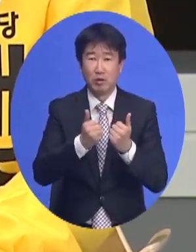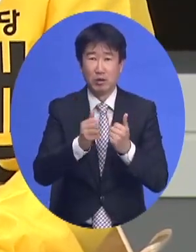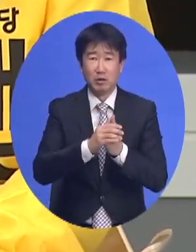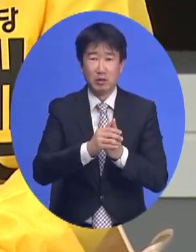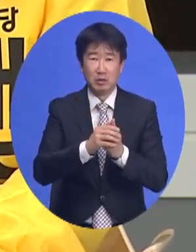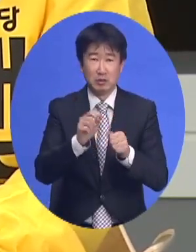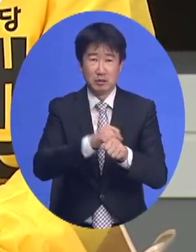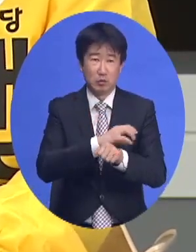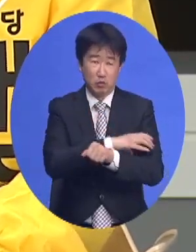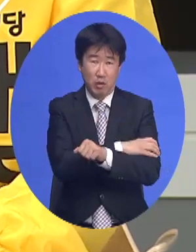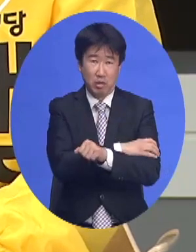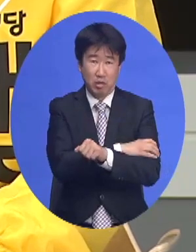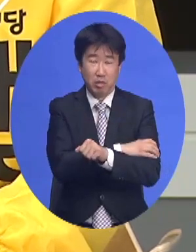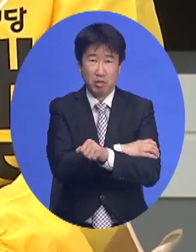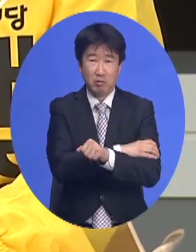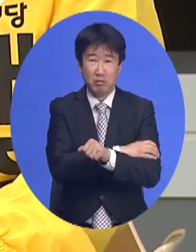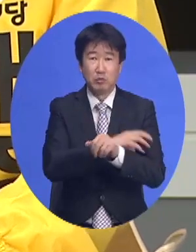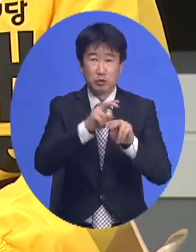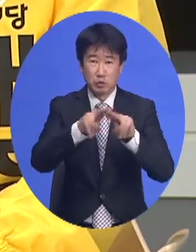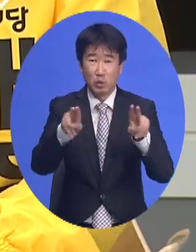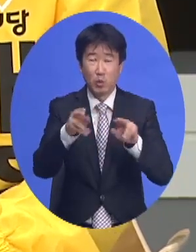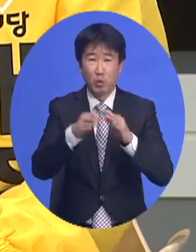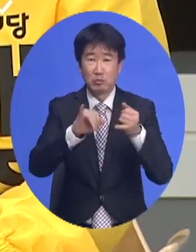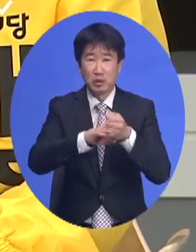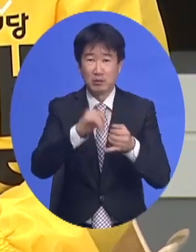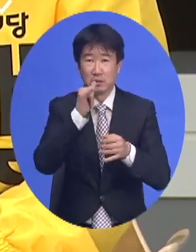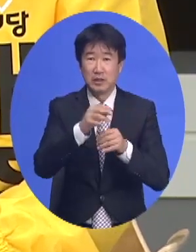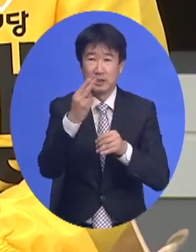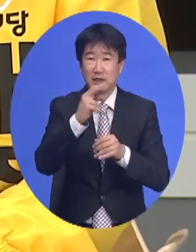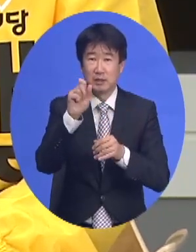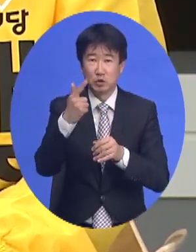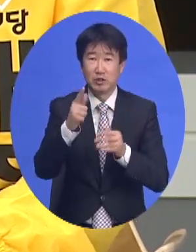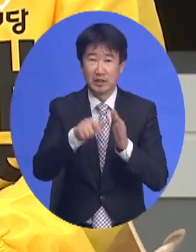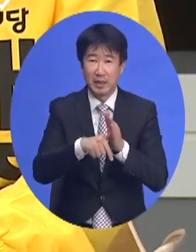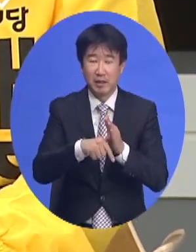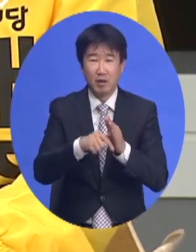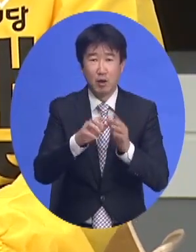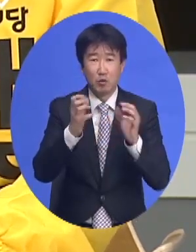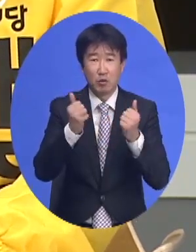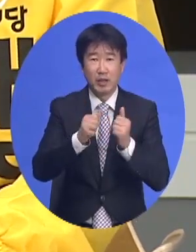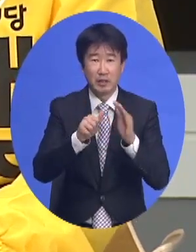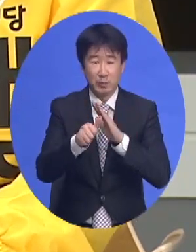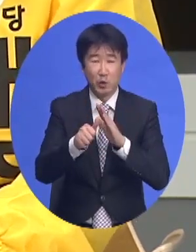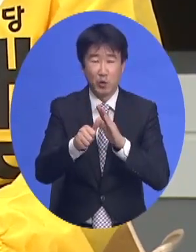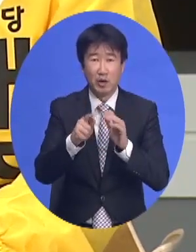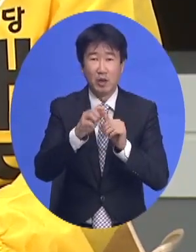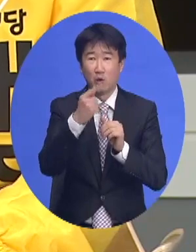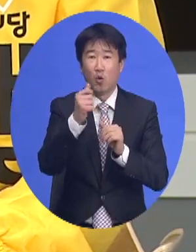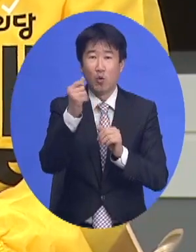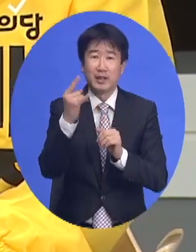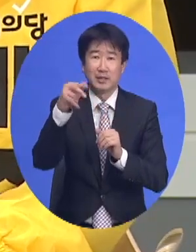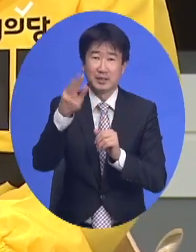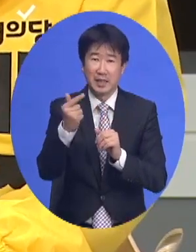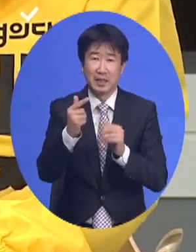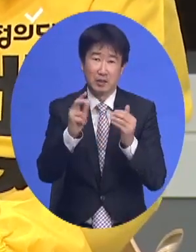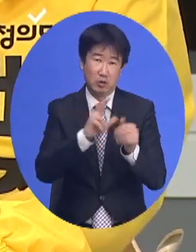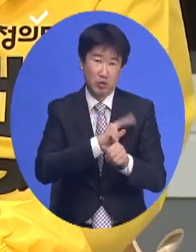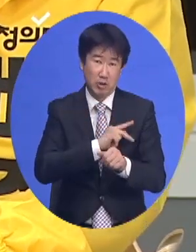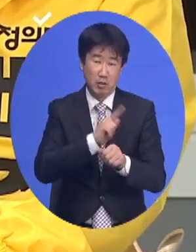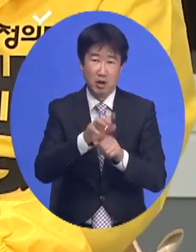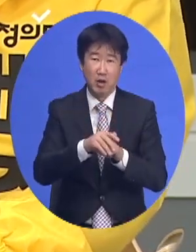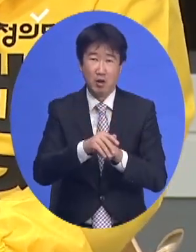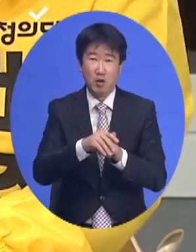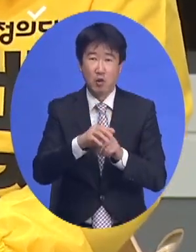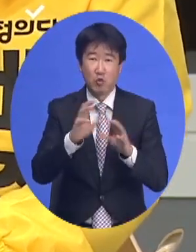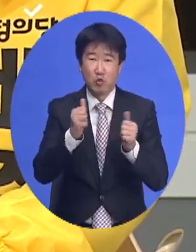특권을 내려놓자는 공약이 있습니다. 2016년도 국회 대표 연설 중에 노회찬 의원님께서 국회의원